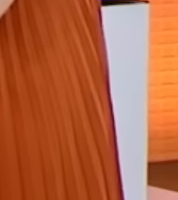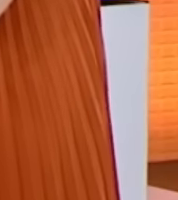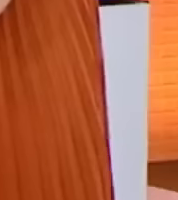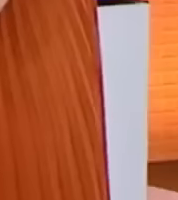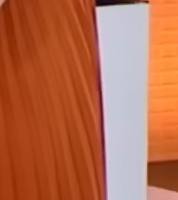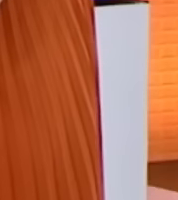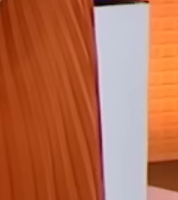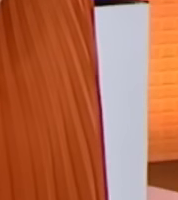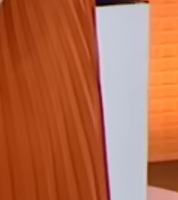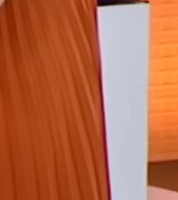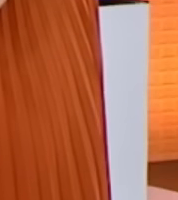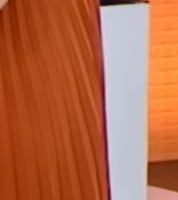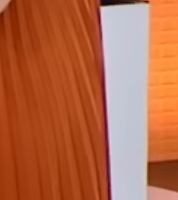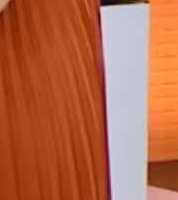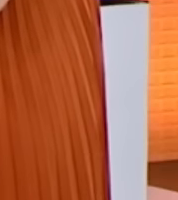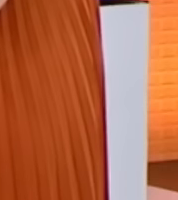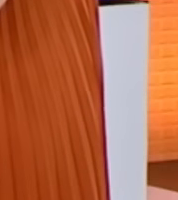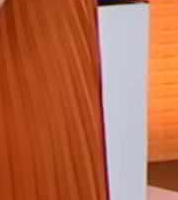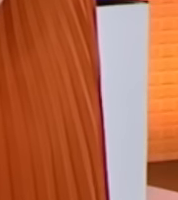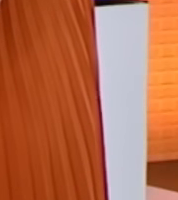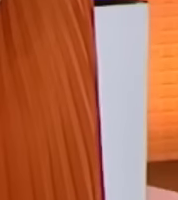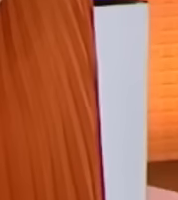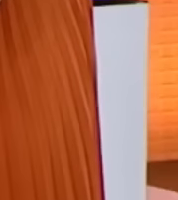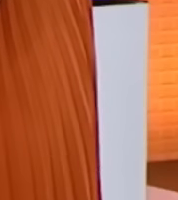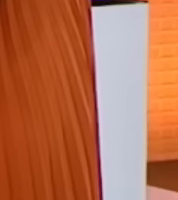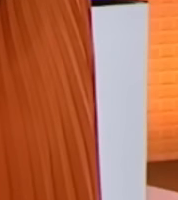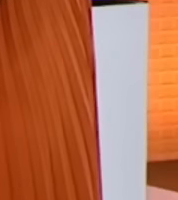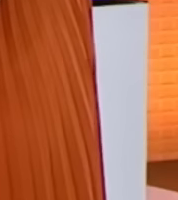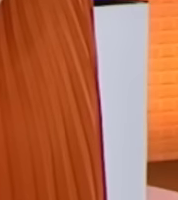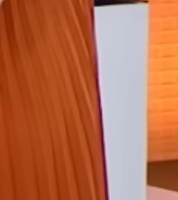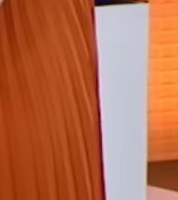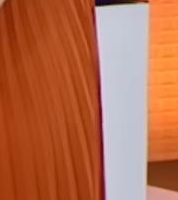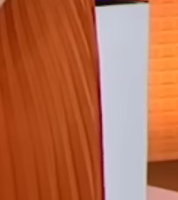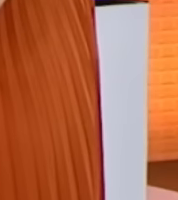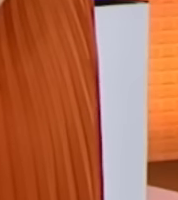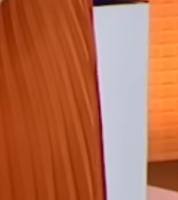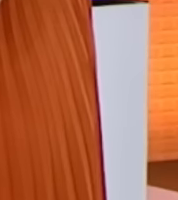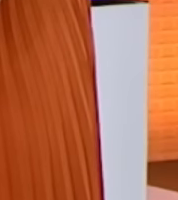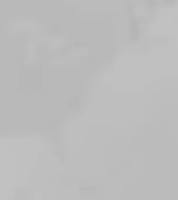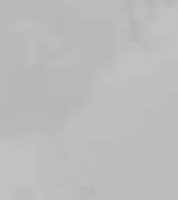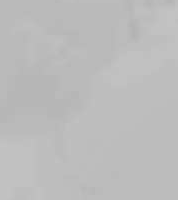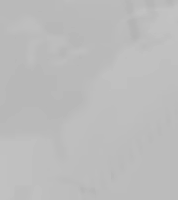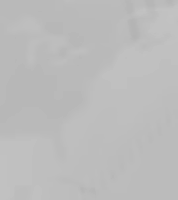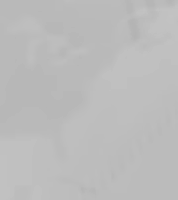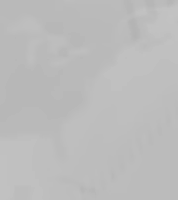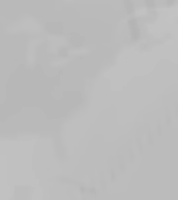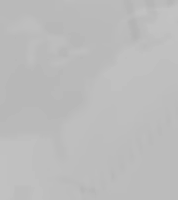kami sa GMA Pinoy TV at sa www.gmanews.tv.